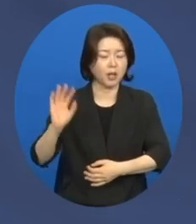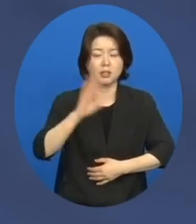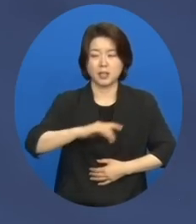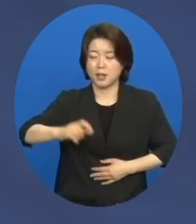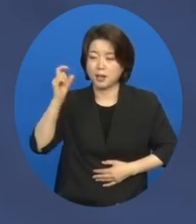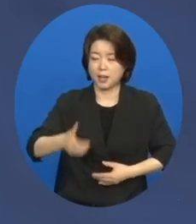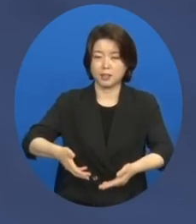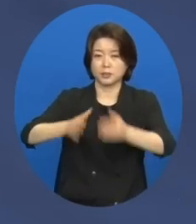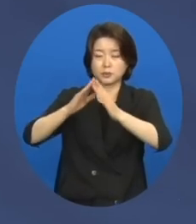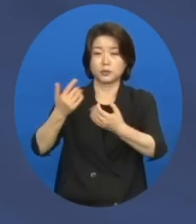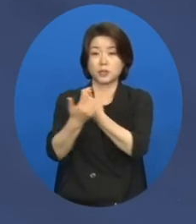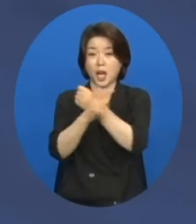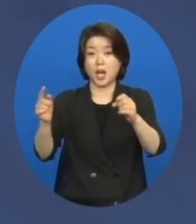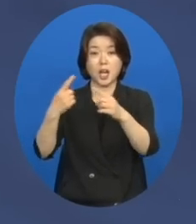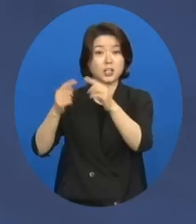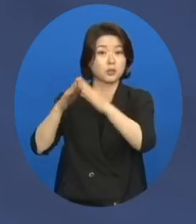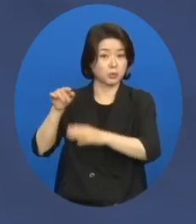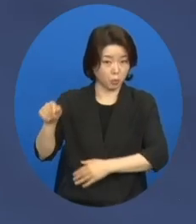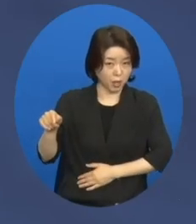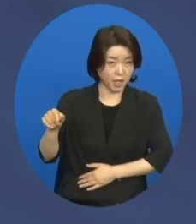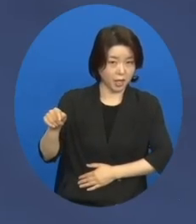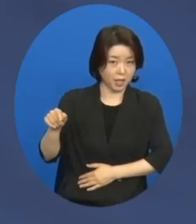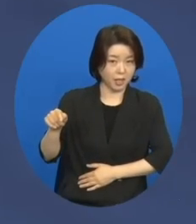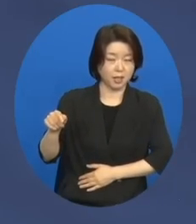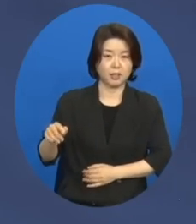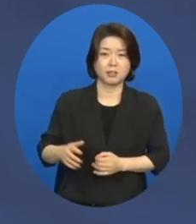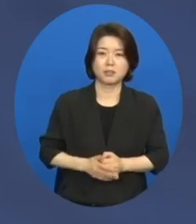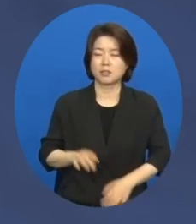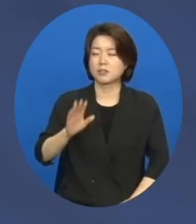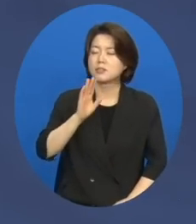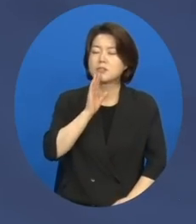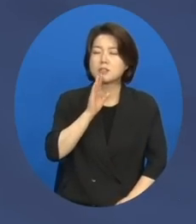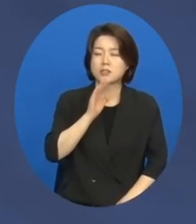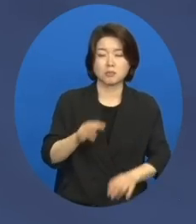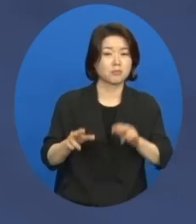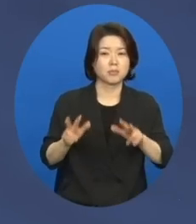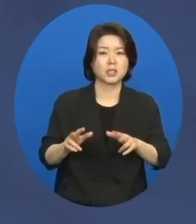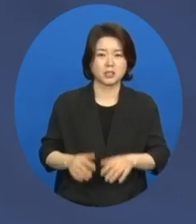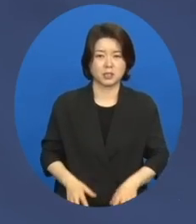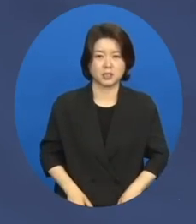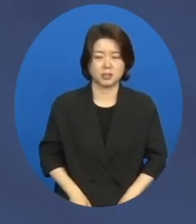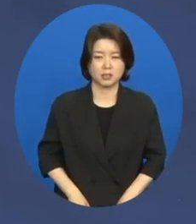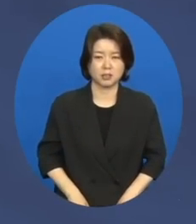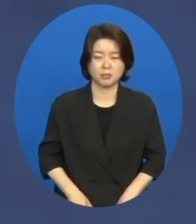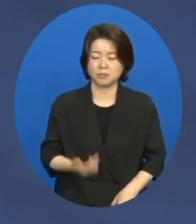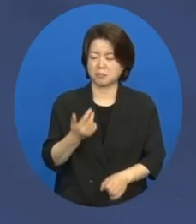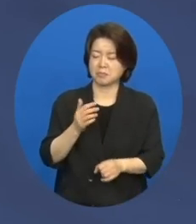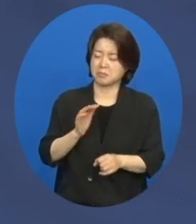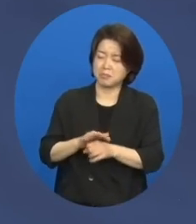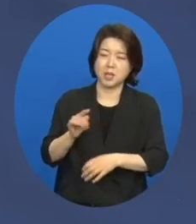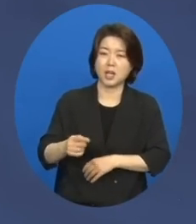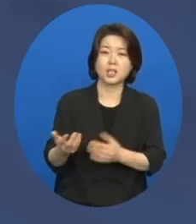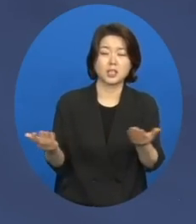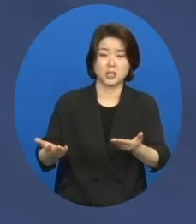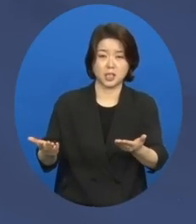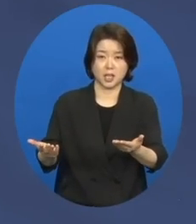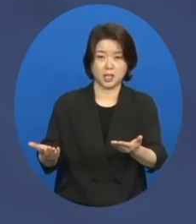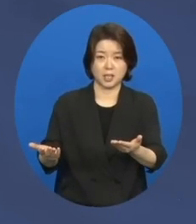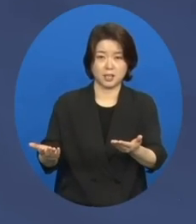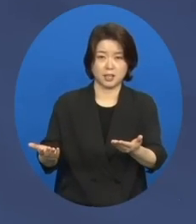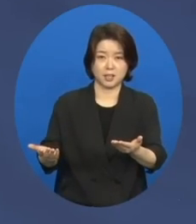세운 갈라디아 교회가 그냥 정말 지금 이 기가 막힌 일에 지금